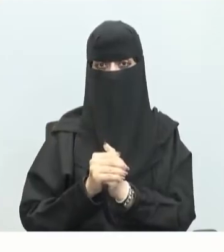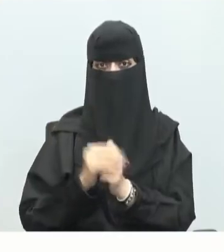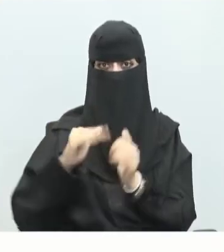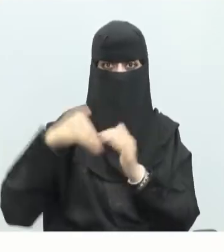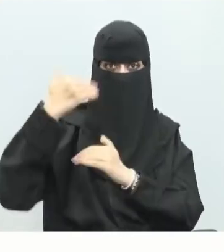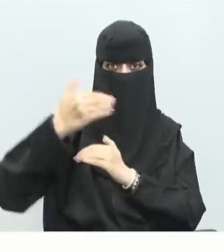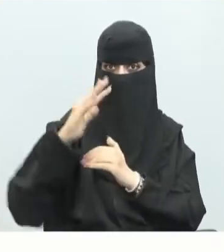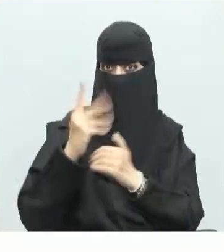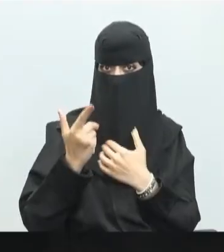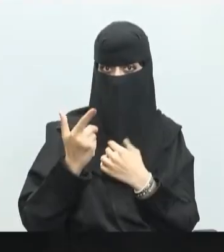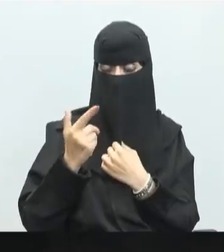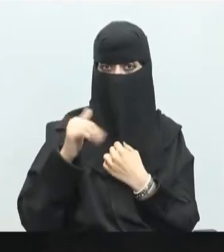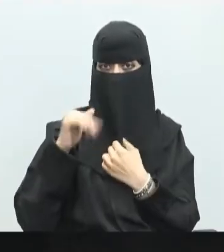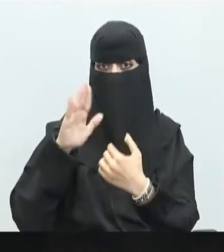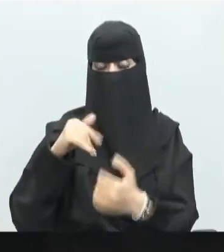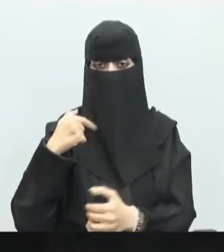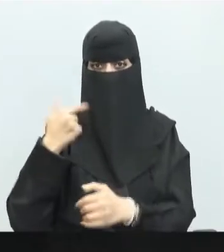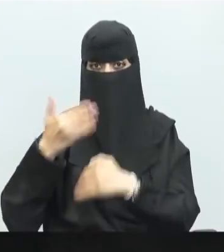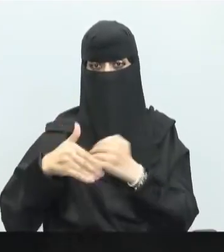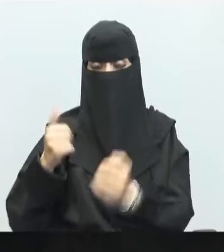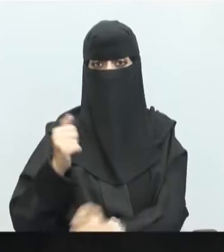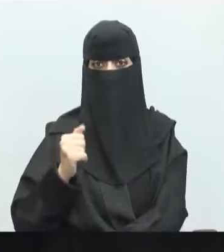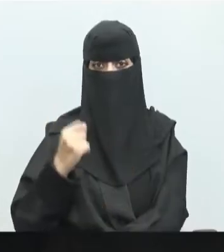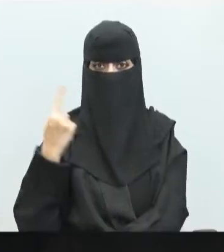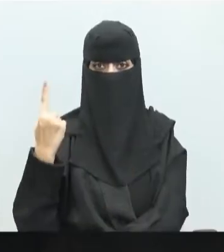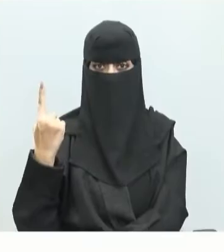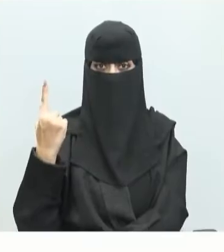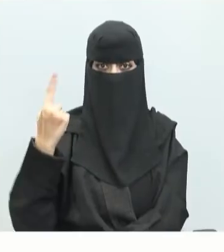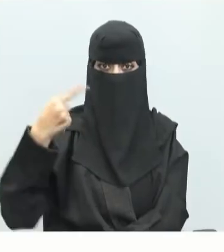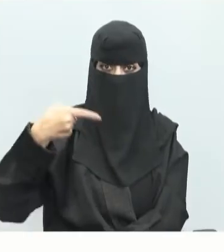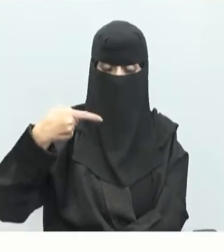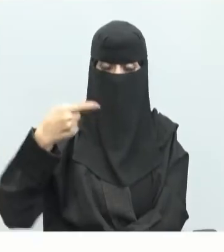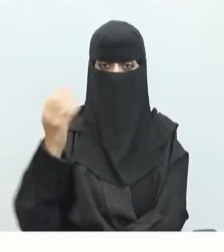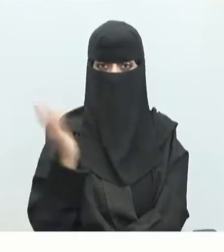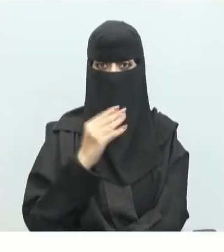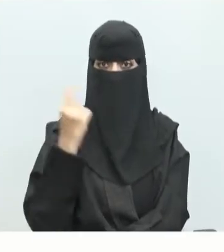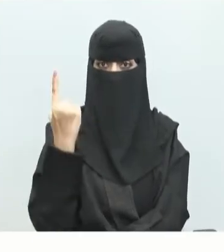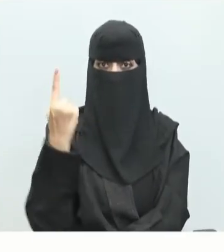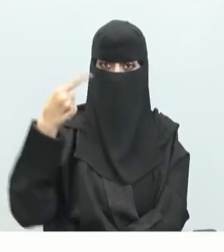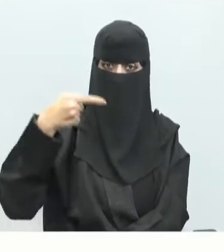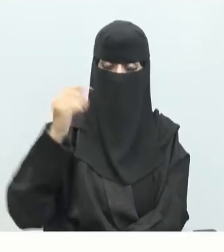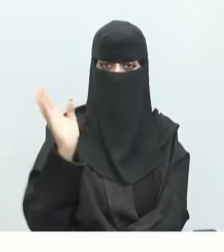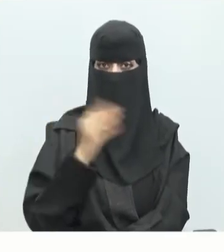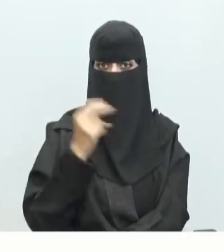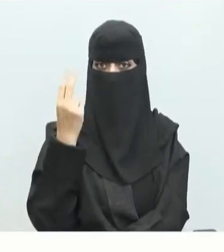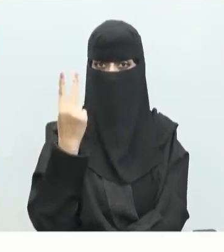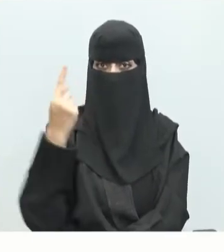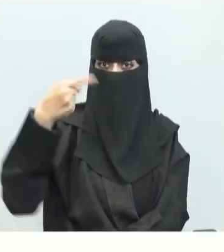العدد عشره يلا مع بعض 10 11 12